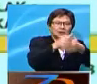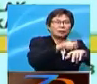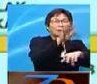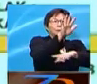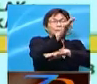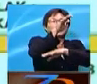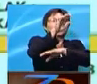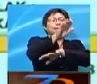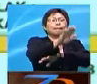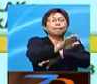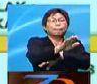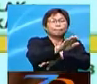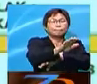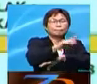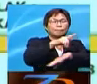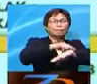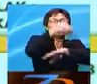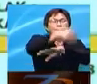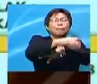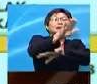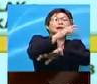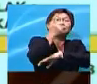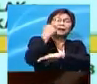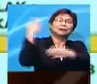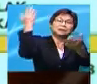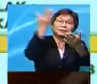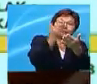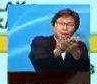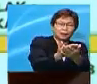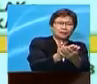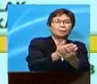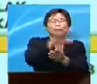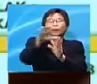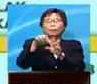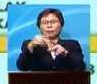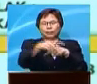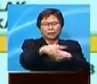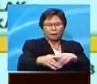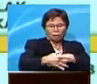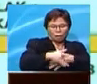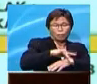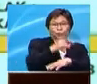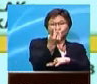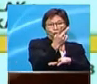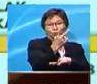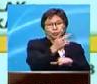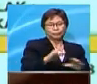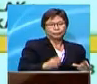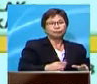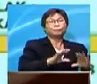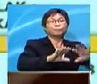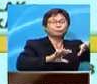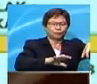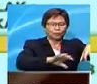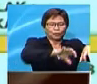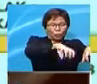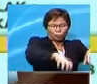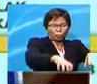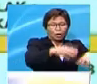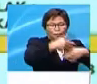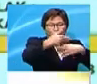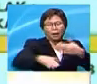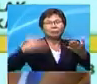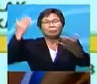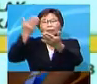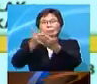5:45it pagi malam tadi petang tadi Maafkan saya melibatkan peenti undi awal bagi dua saluran disusuli